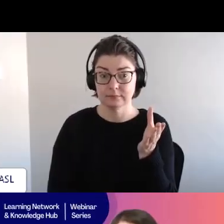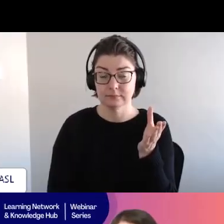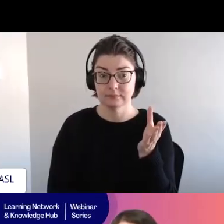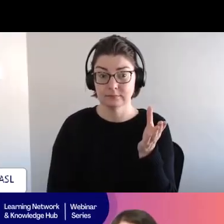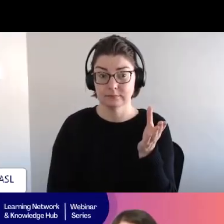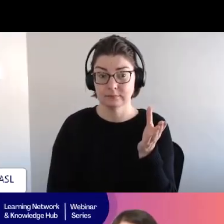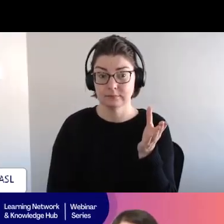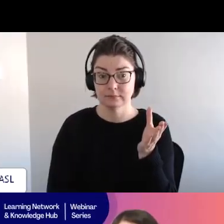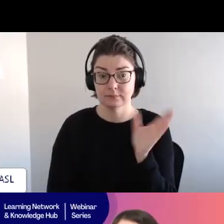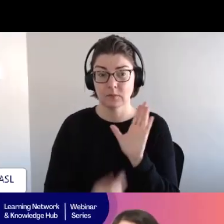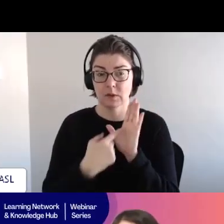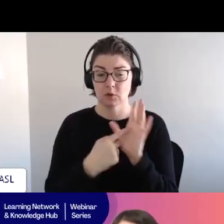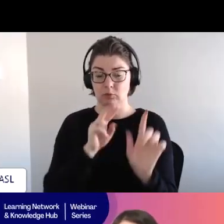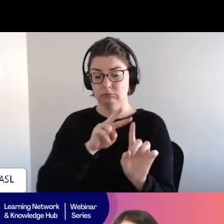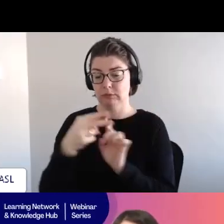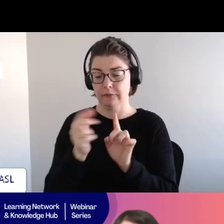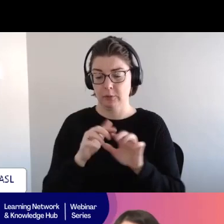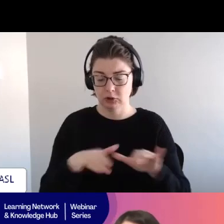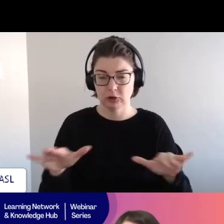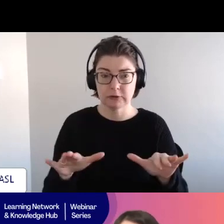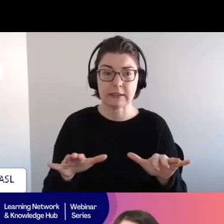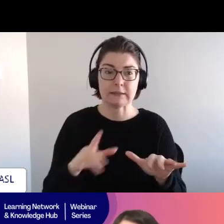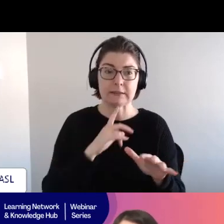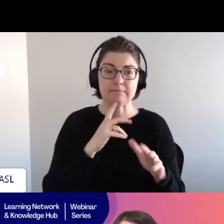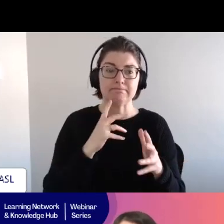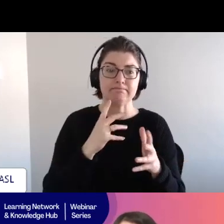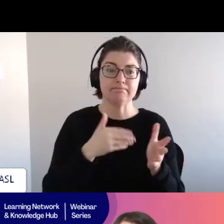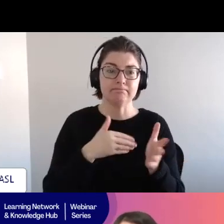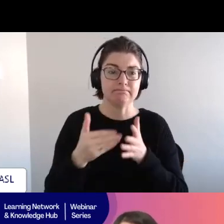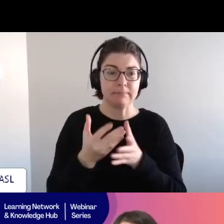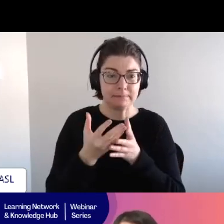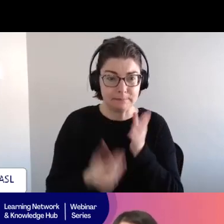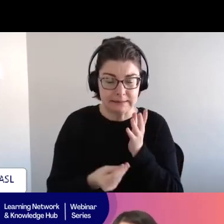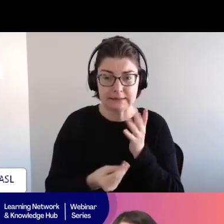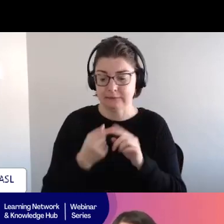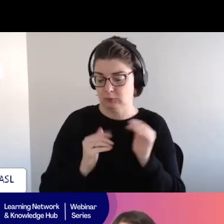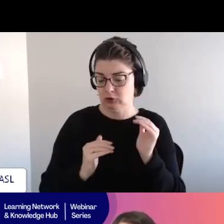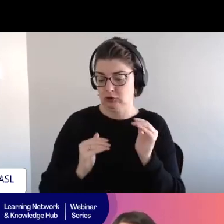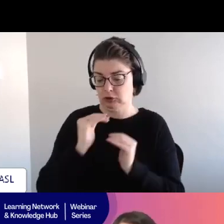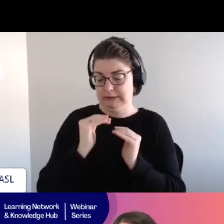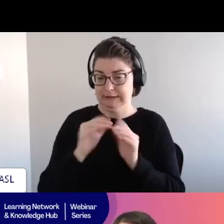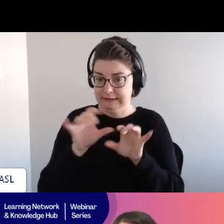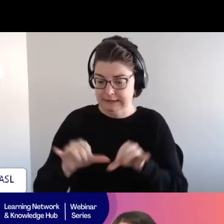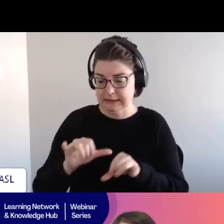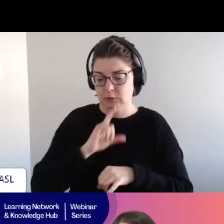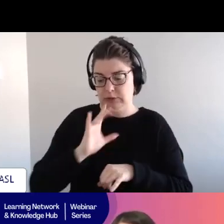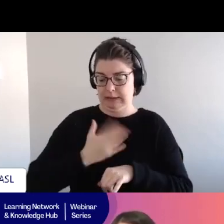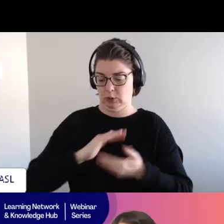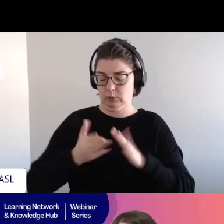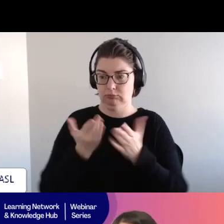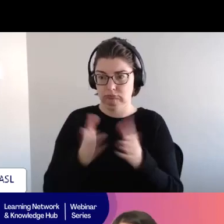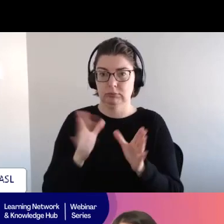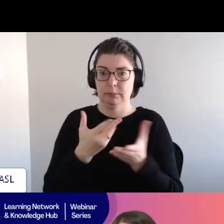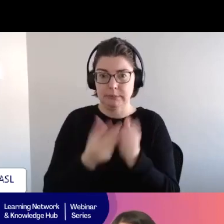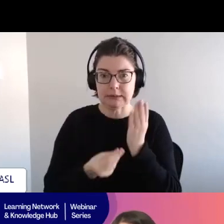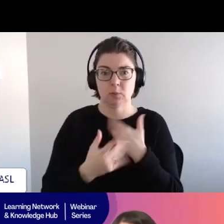essaie de capter la perspective des jeunes malheureusement ce qu'il manque souvent au sein du système de justice et dans nos